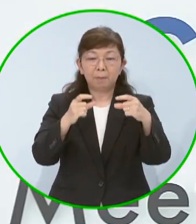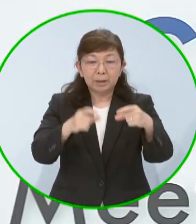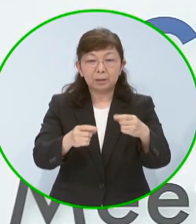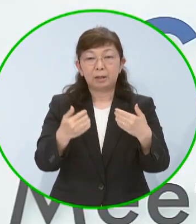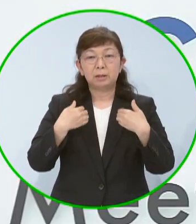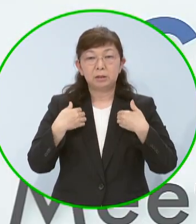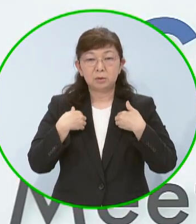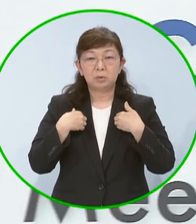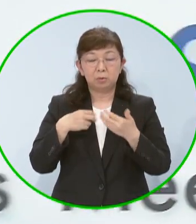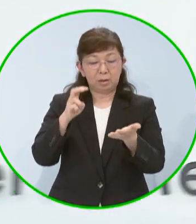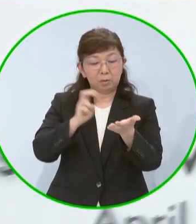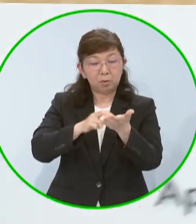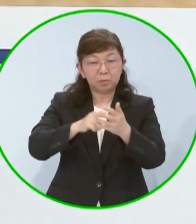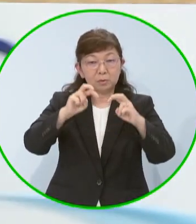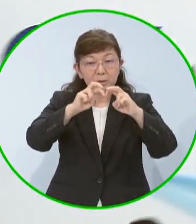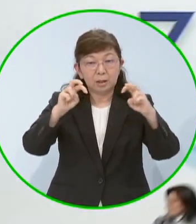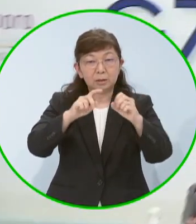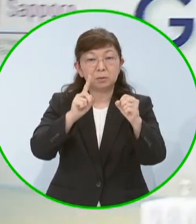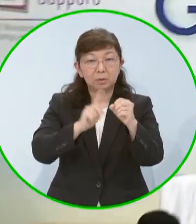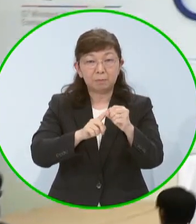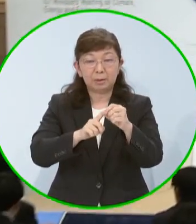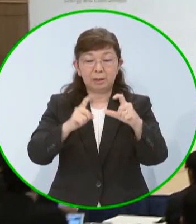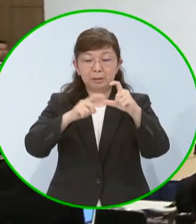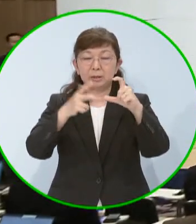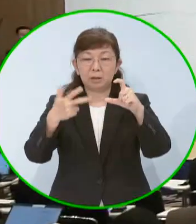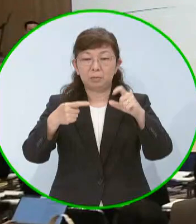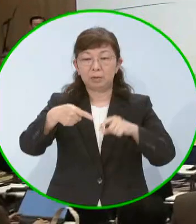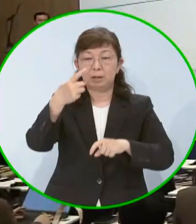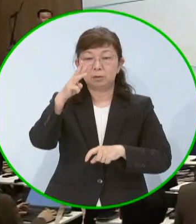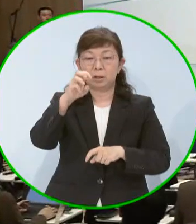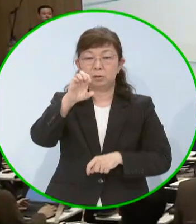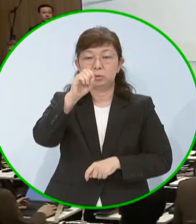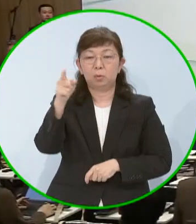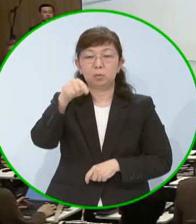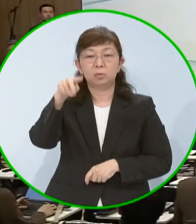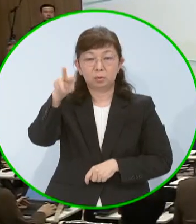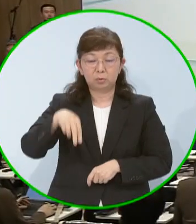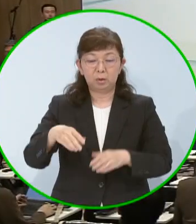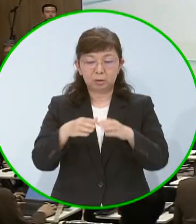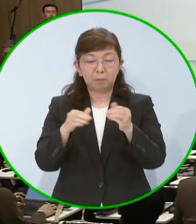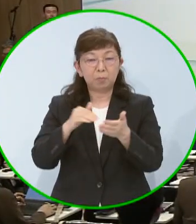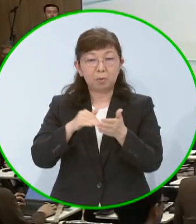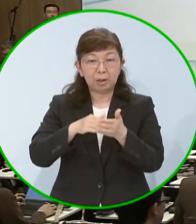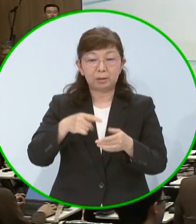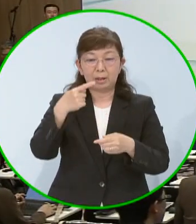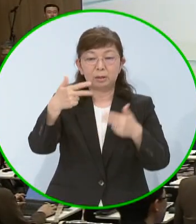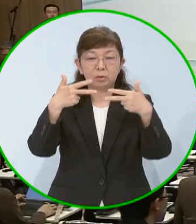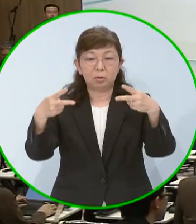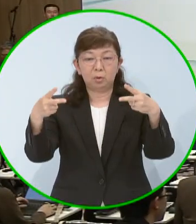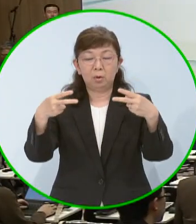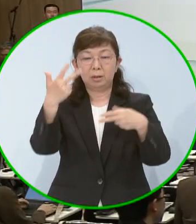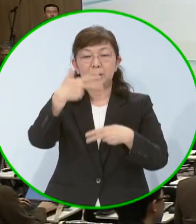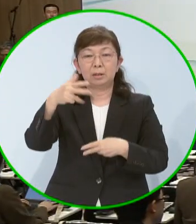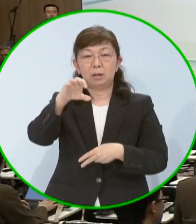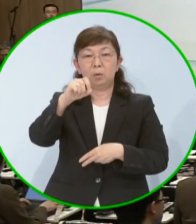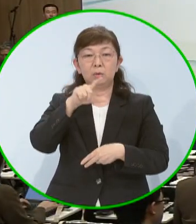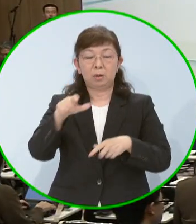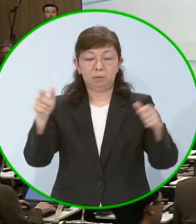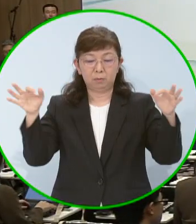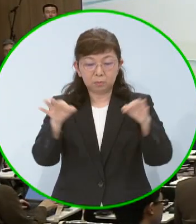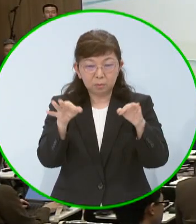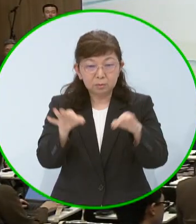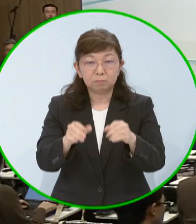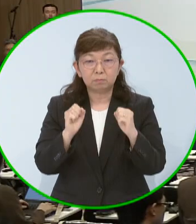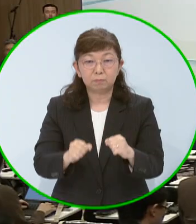必要な重要鉱物の開発にG7で130億ドルおよそ1兆7000億円を